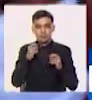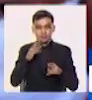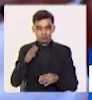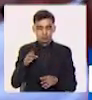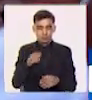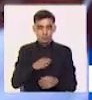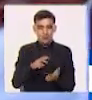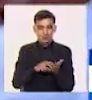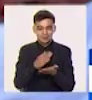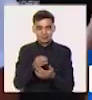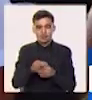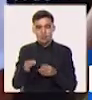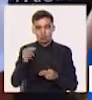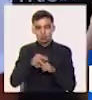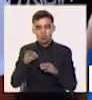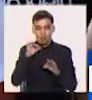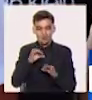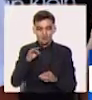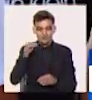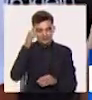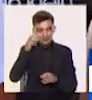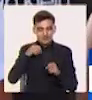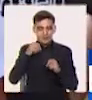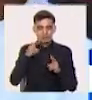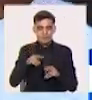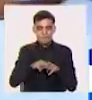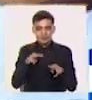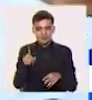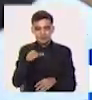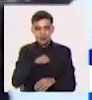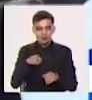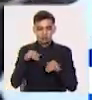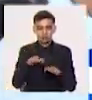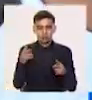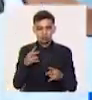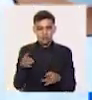өкілдері қашықтықтан оқыту мәселесін білім және ғылым министрлігі өздері шешіп алсын деп